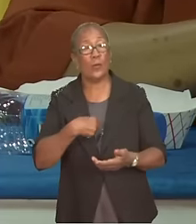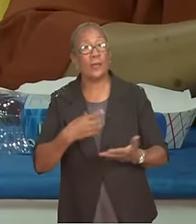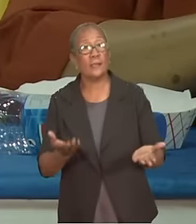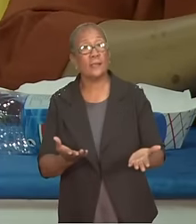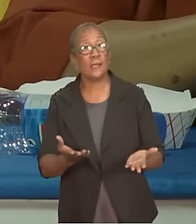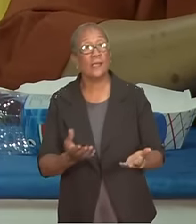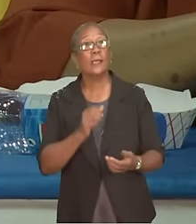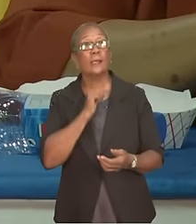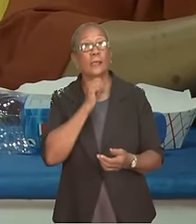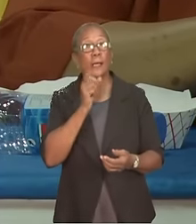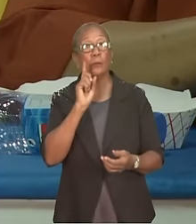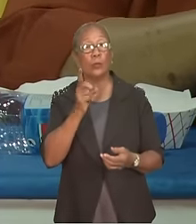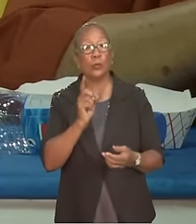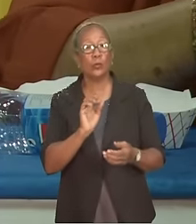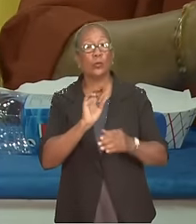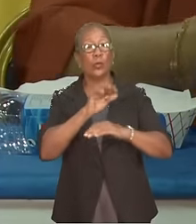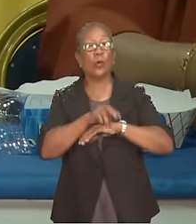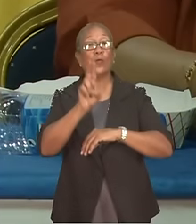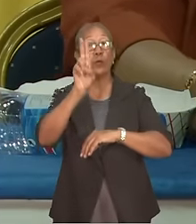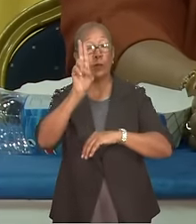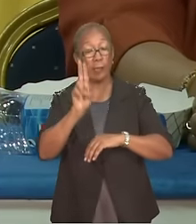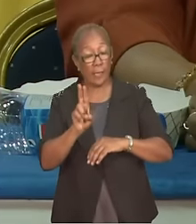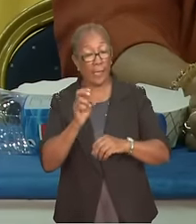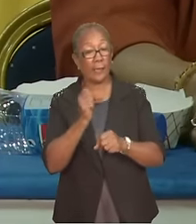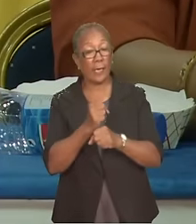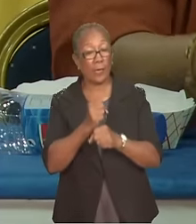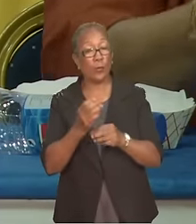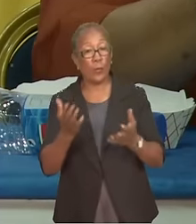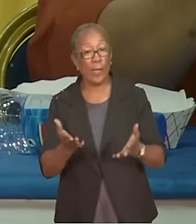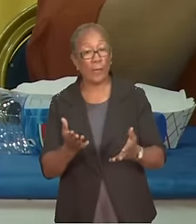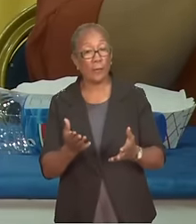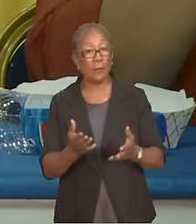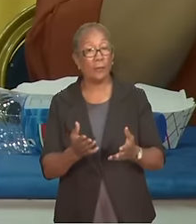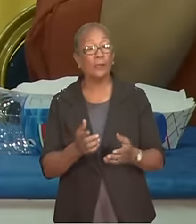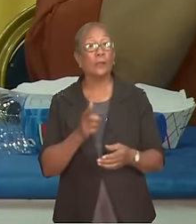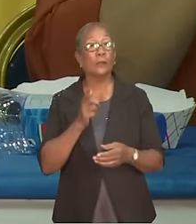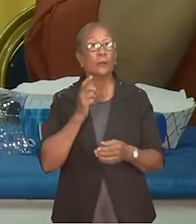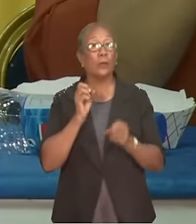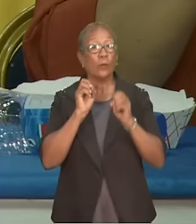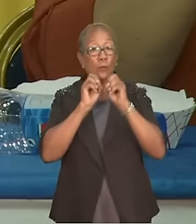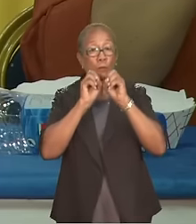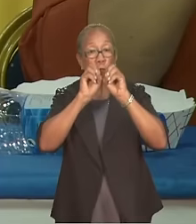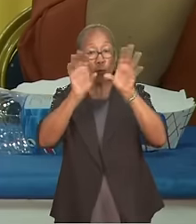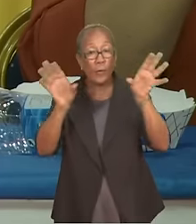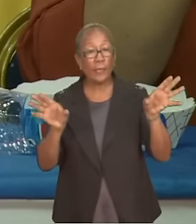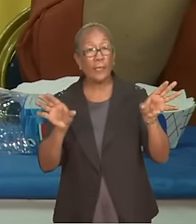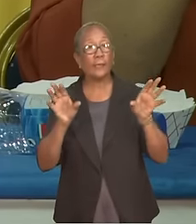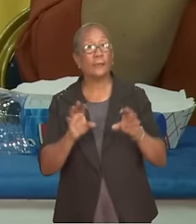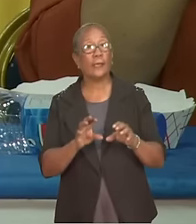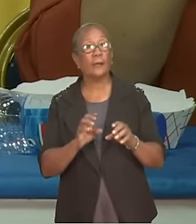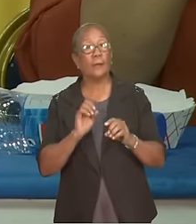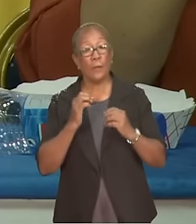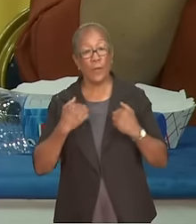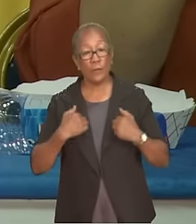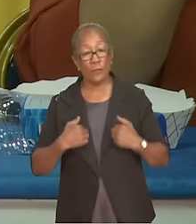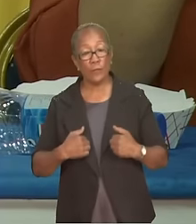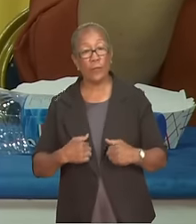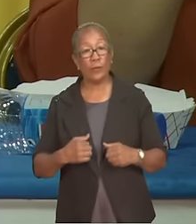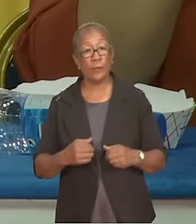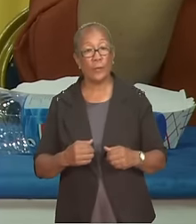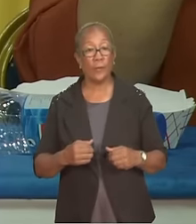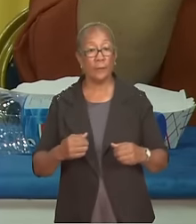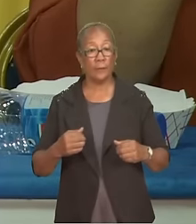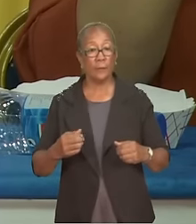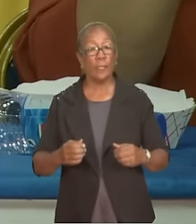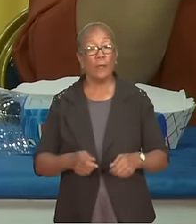Daar moeten we aan werken middels voorlichting, neem ik aan. Er waren andere factoren, zoals publiek vervoer, dat het